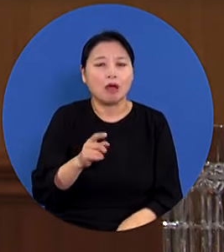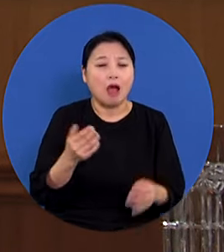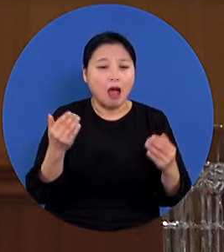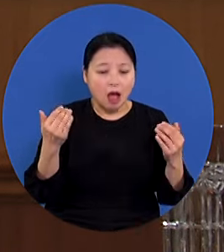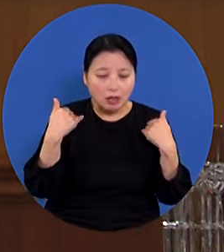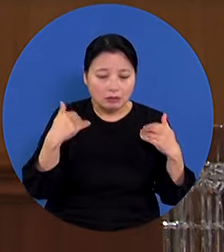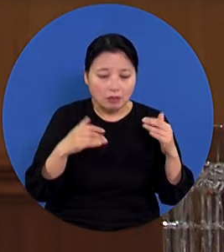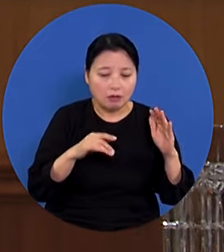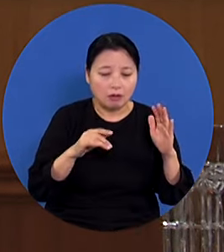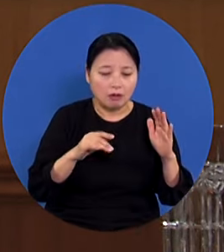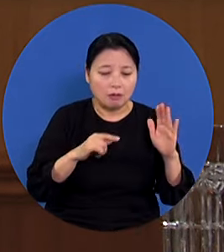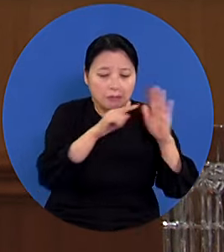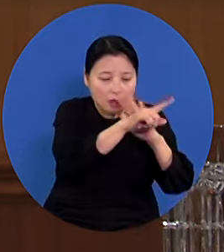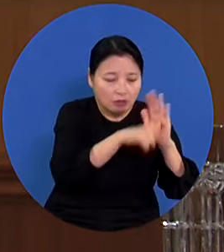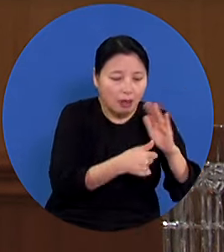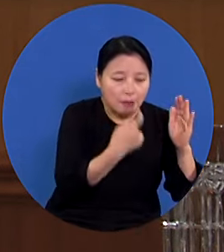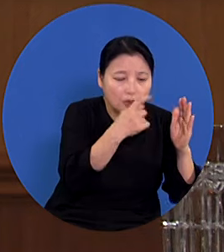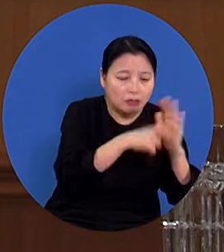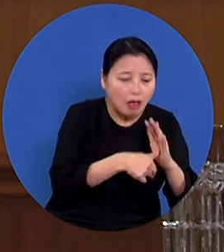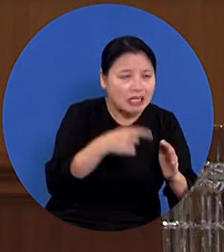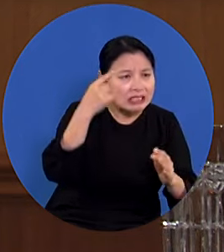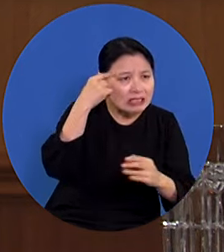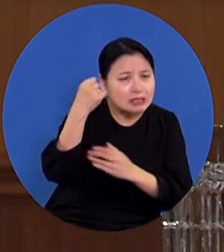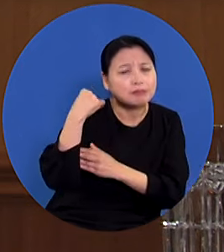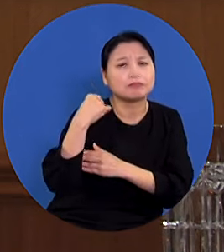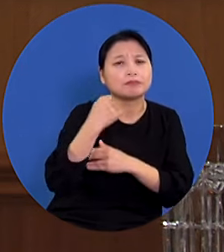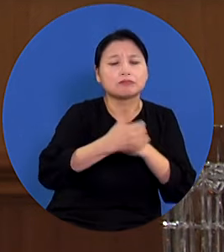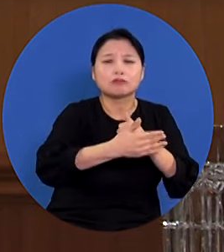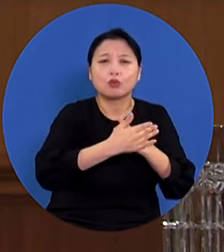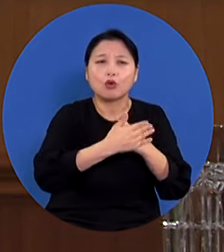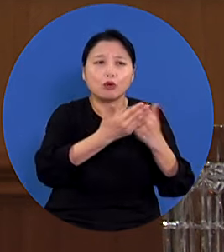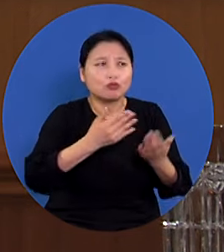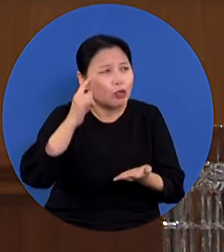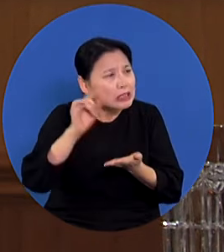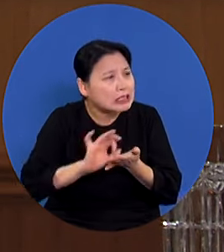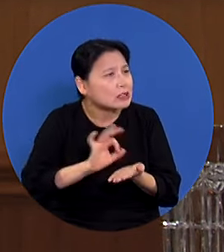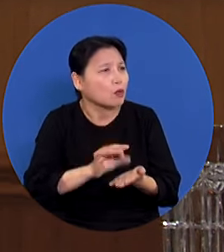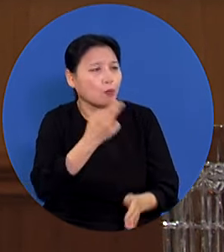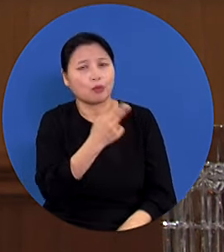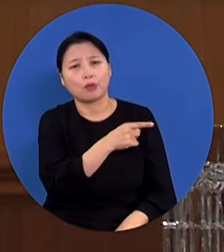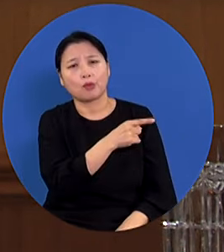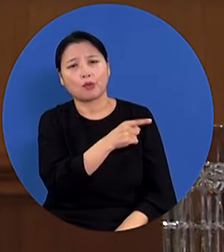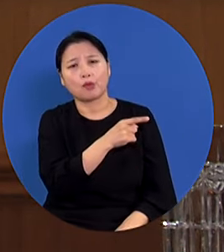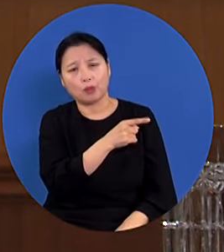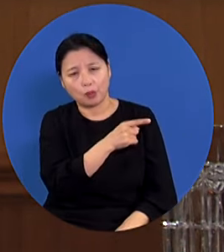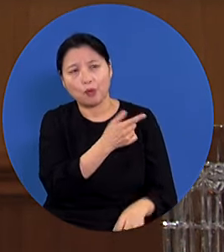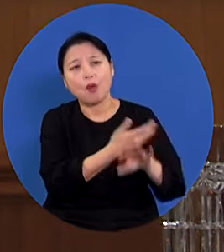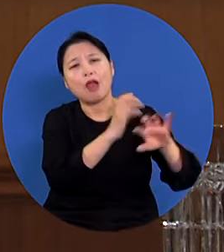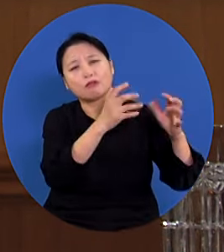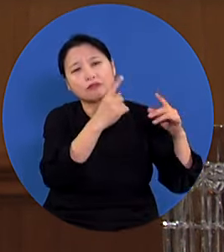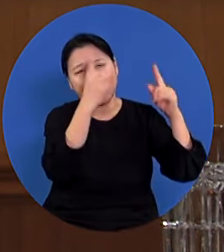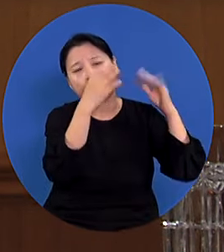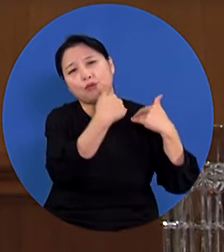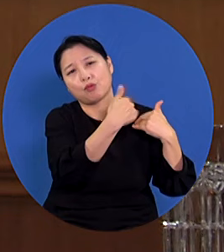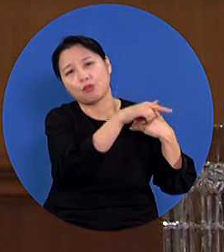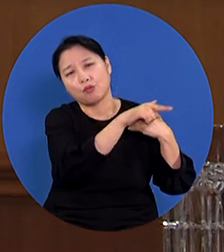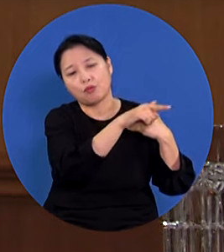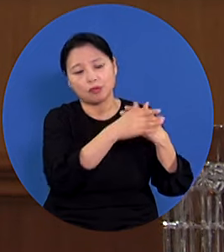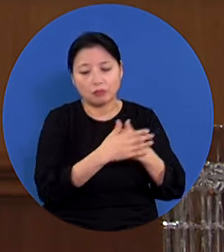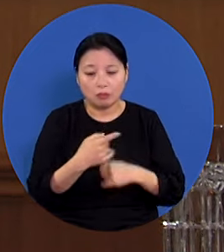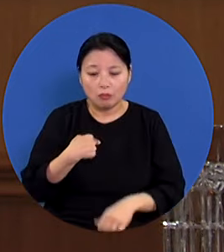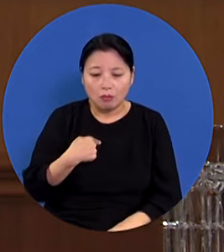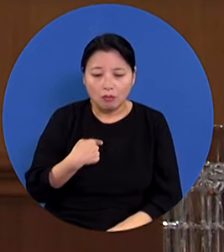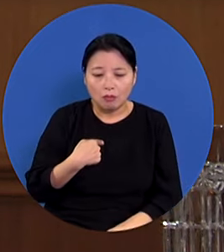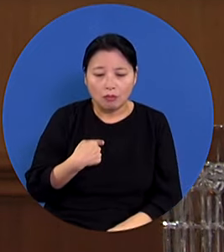가서 학생을 할 때 그 정신 역량이나 이런 쪽에서 별로 신경을 안 쓰더라고요. 그래요? 외국 대학들이. 그래서 저는